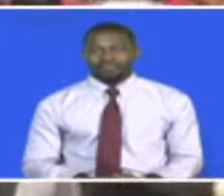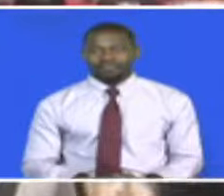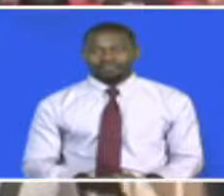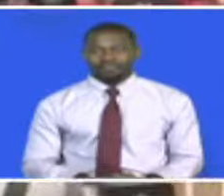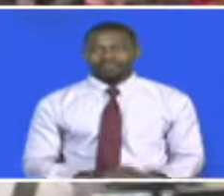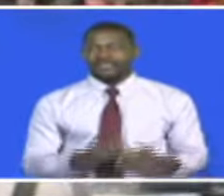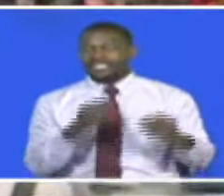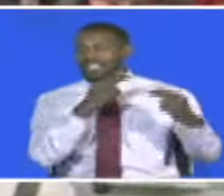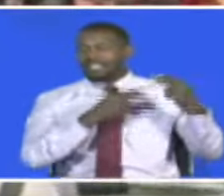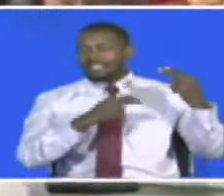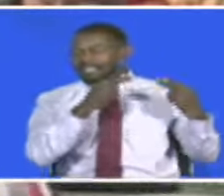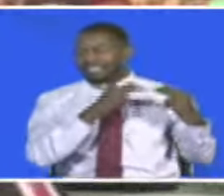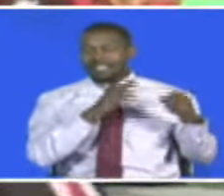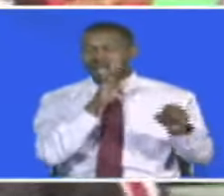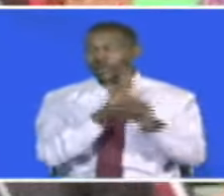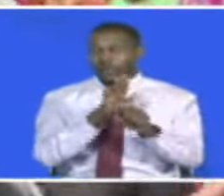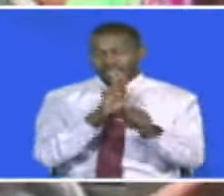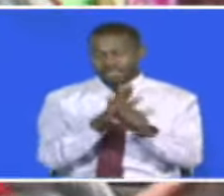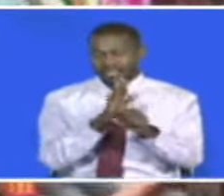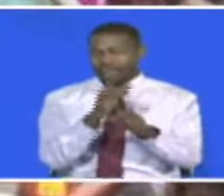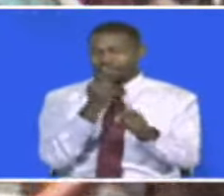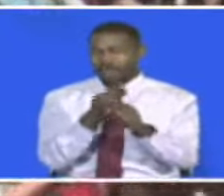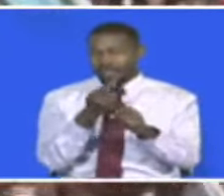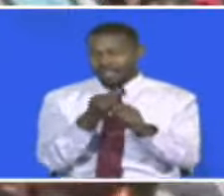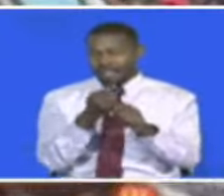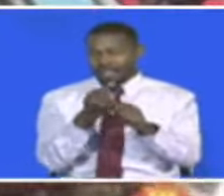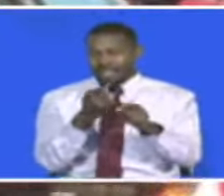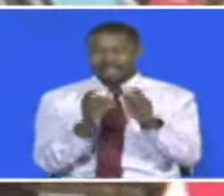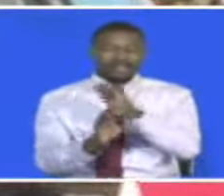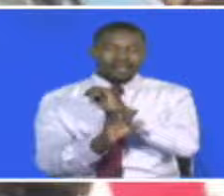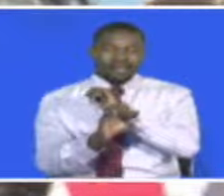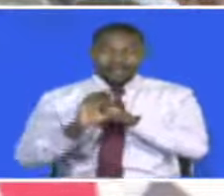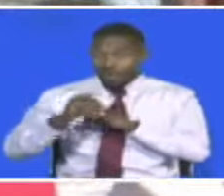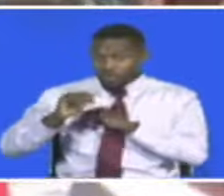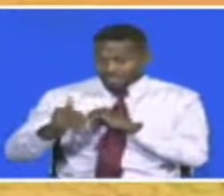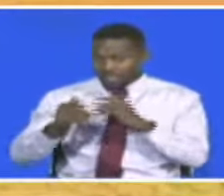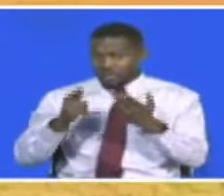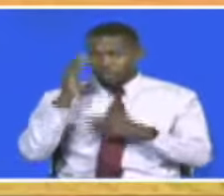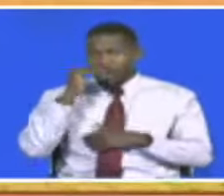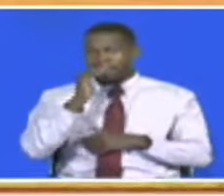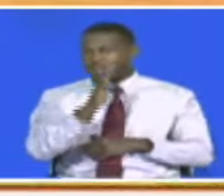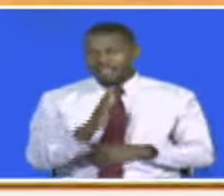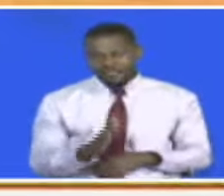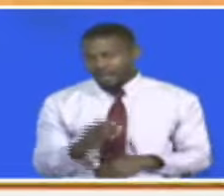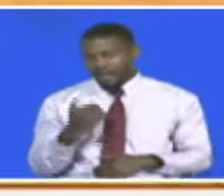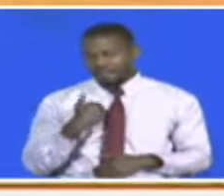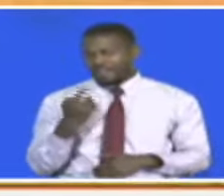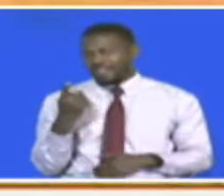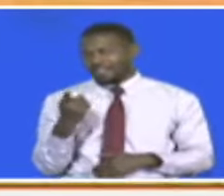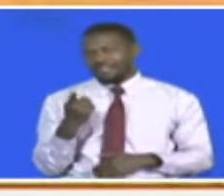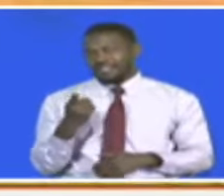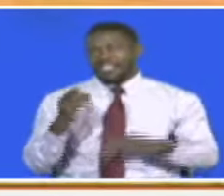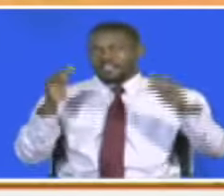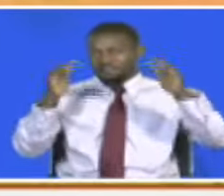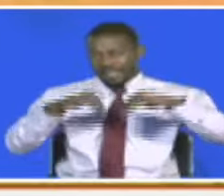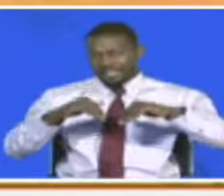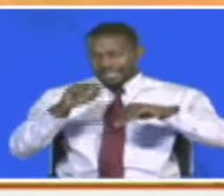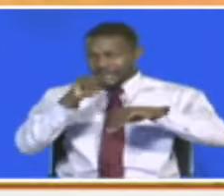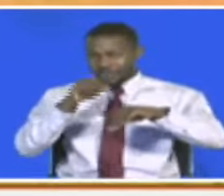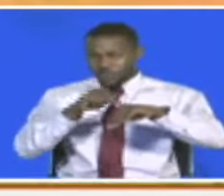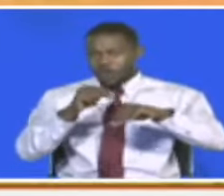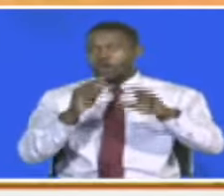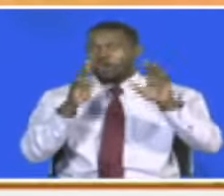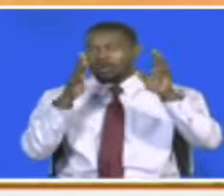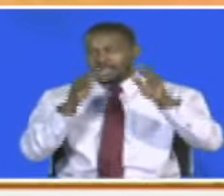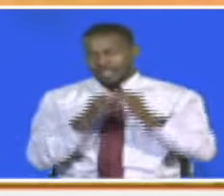Ni historia ambayo imeandikishwa na kaunti ya Kwale kwa haijawahi kuwa mwenyeji wa sherehe za sikukuu yote ya kitaifa.